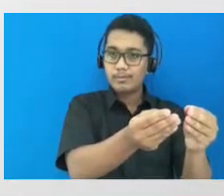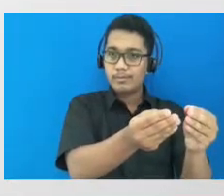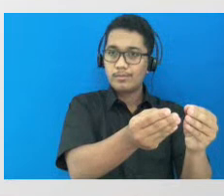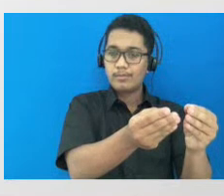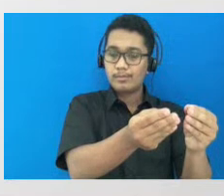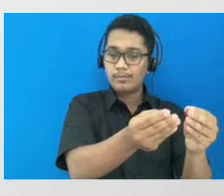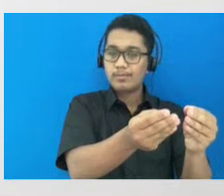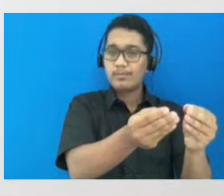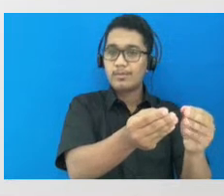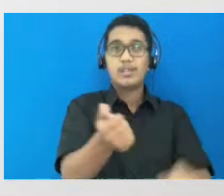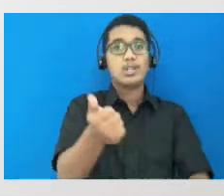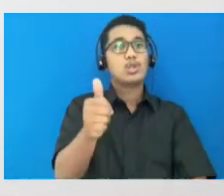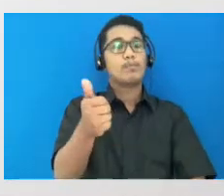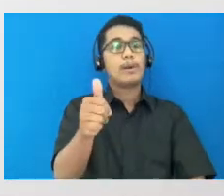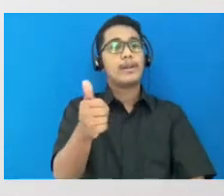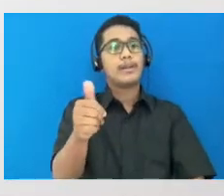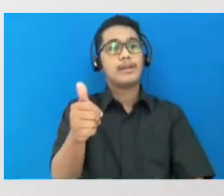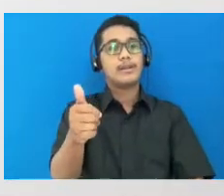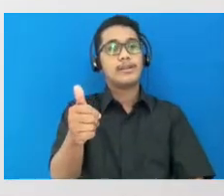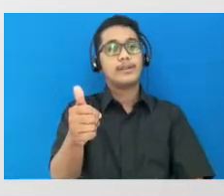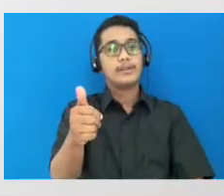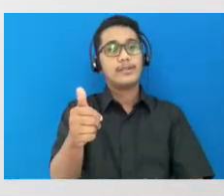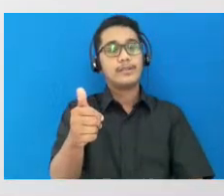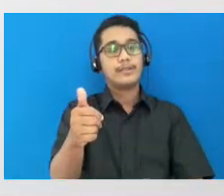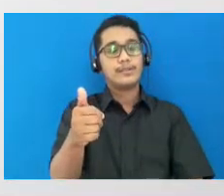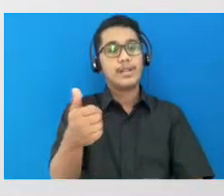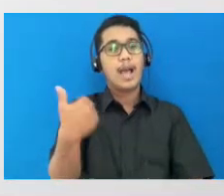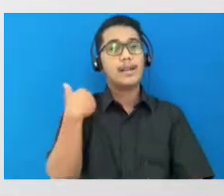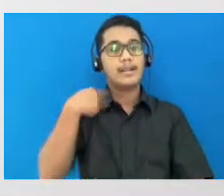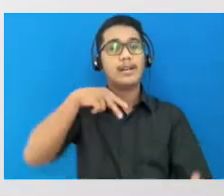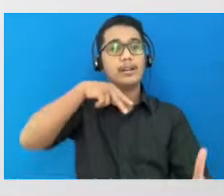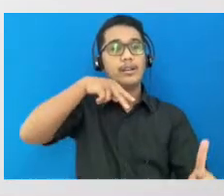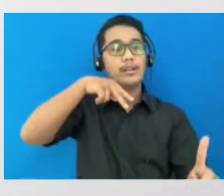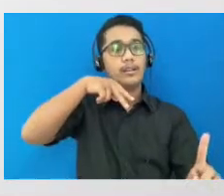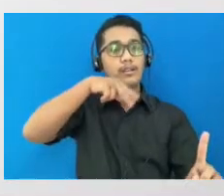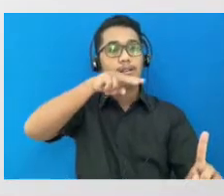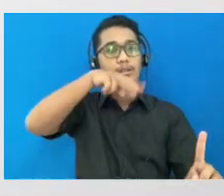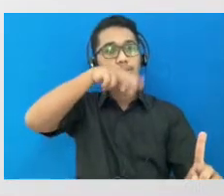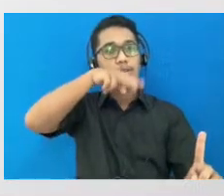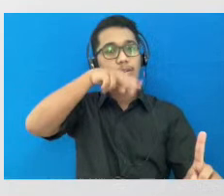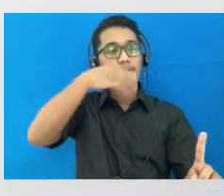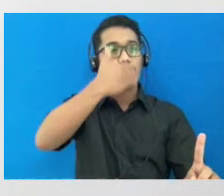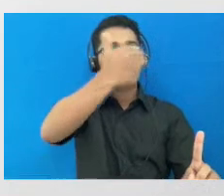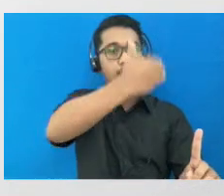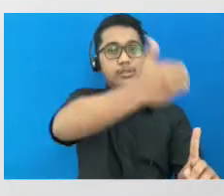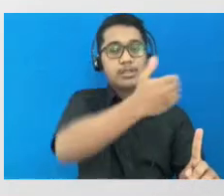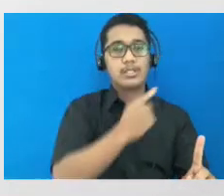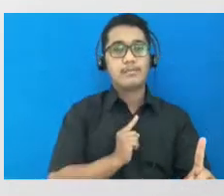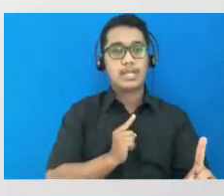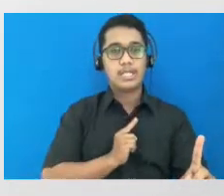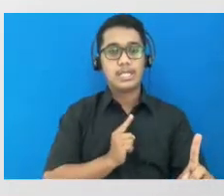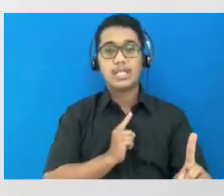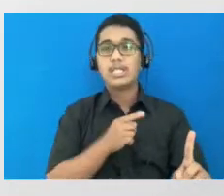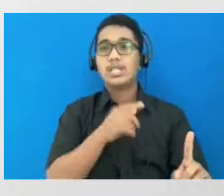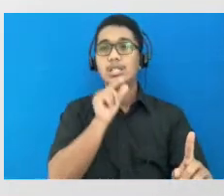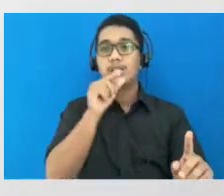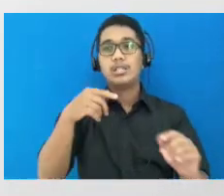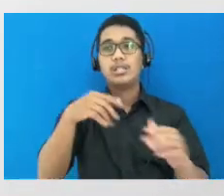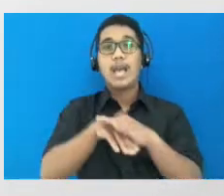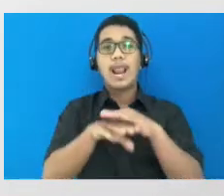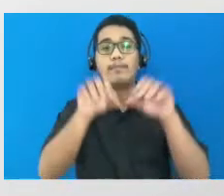agar si penyelenggara sistem elektronik itu untuk melakukan pemeriksaan mandiri terhadap sistem elektroniknya. Dan